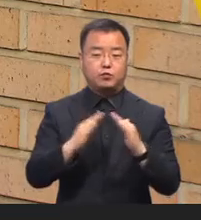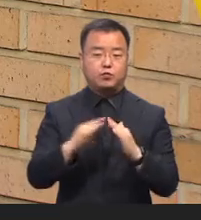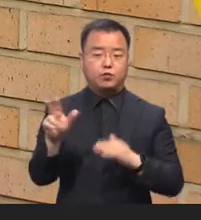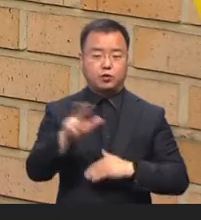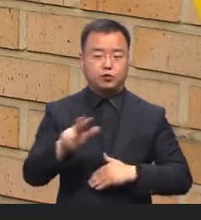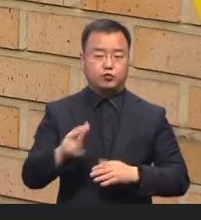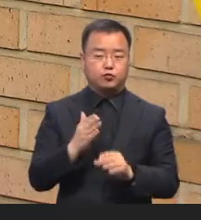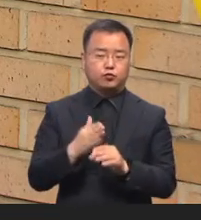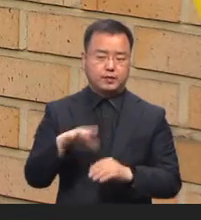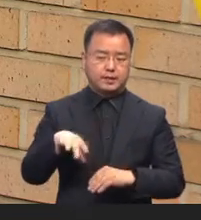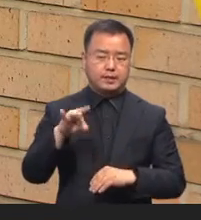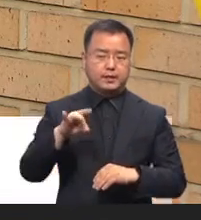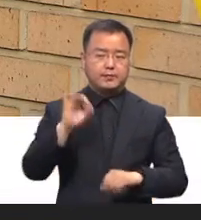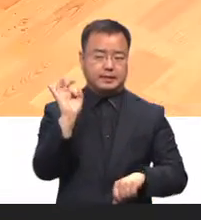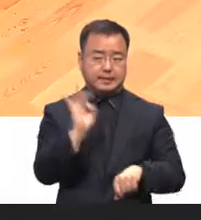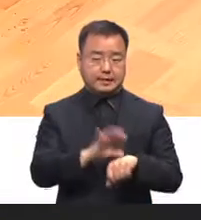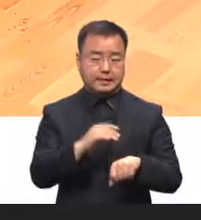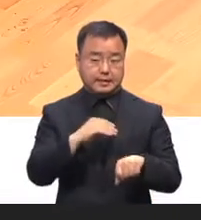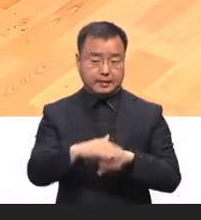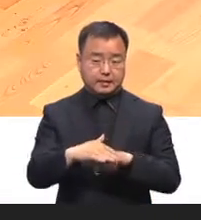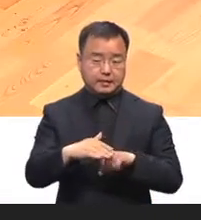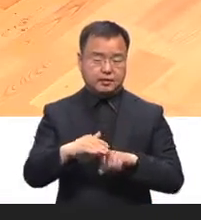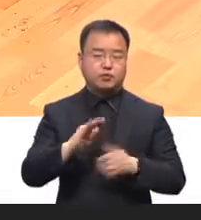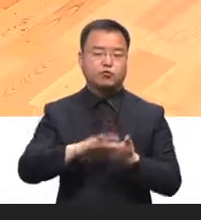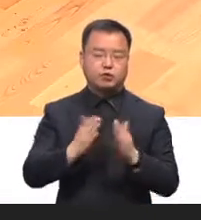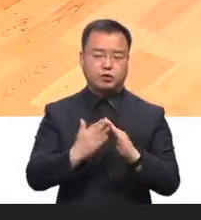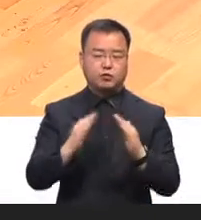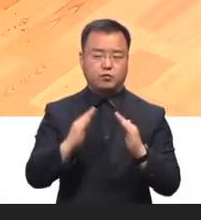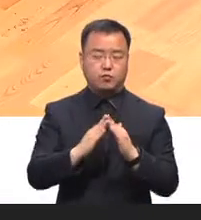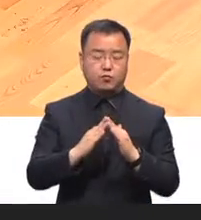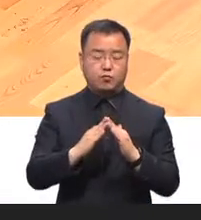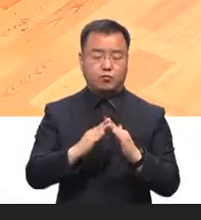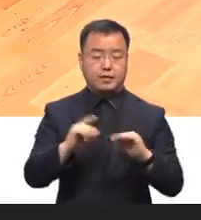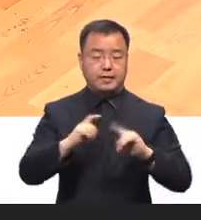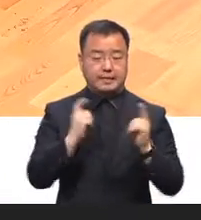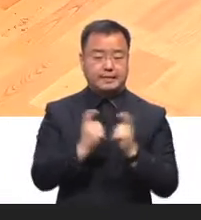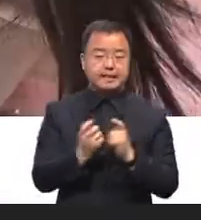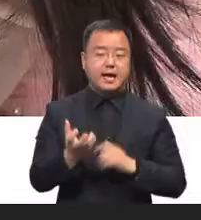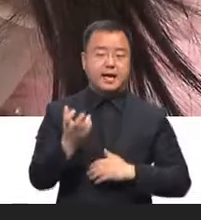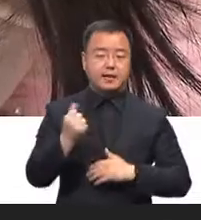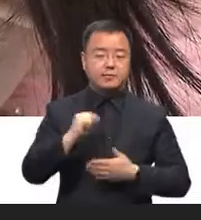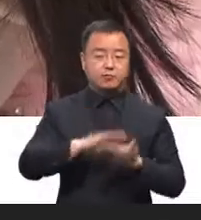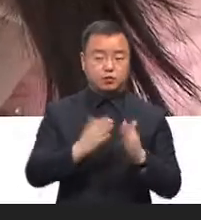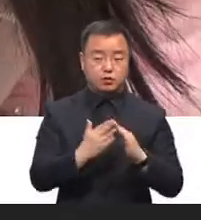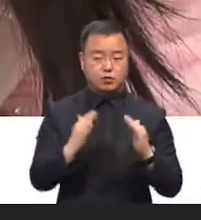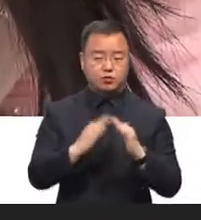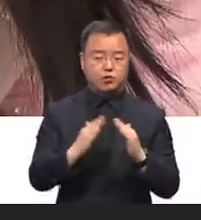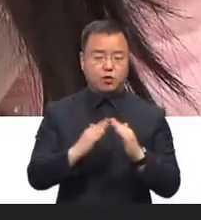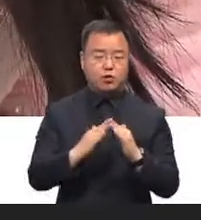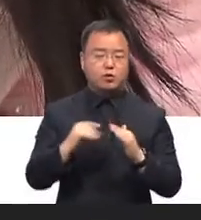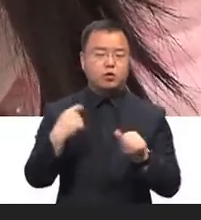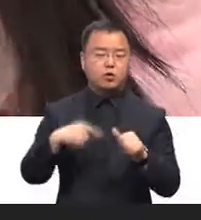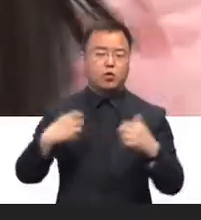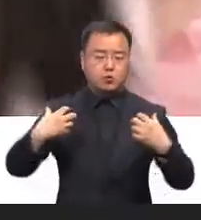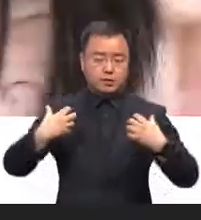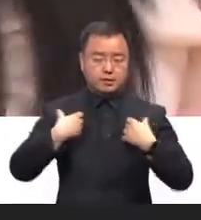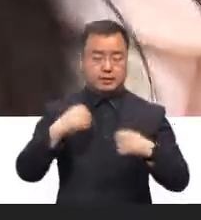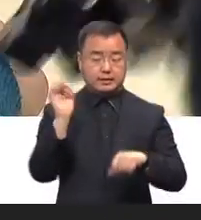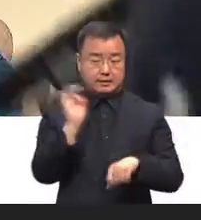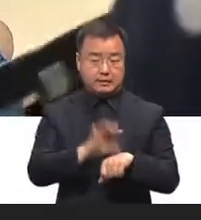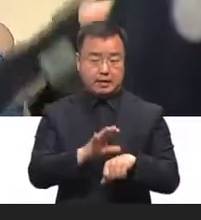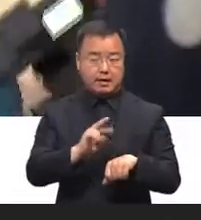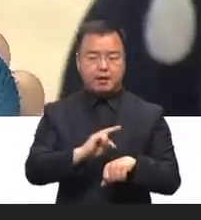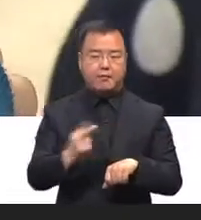입니다 사리 비치 원을 교육청이 사들여 국민 입으로 개원한 건데 원래 유치원을 다니고 있던 원 아들까지 모두